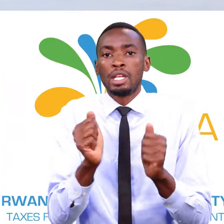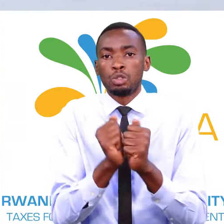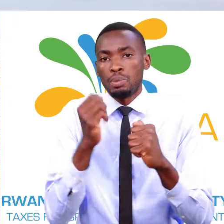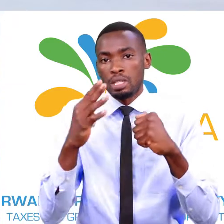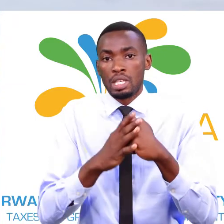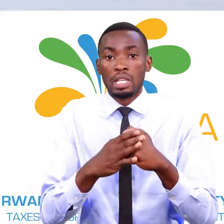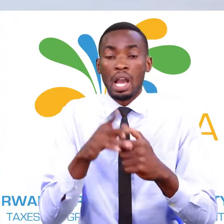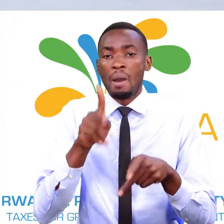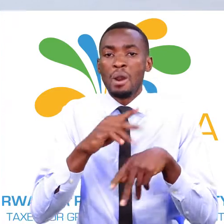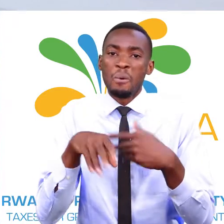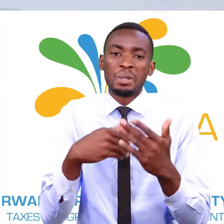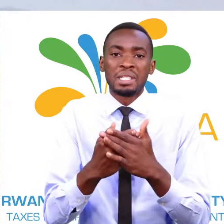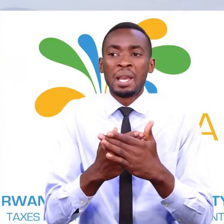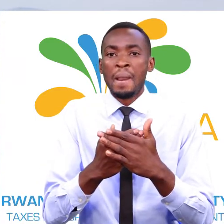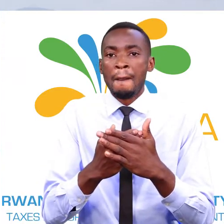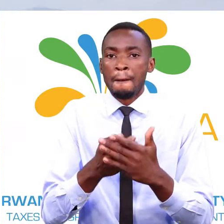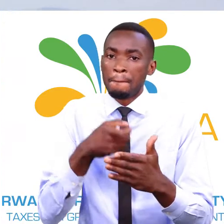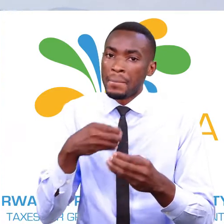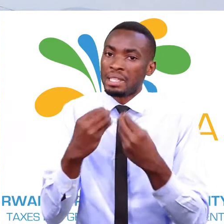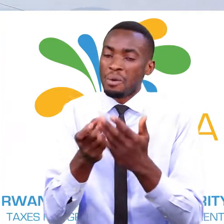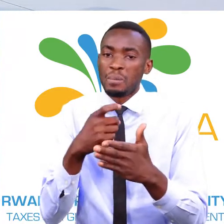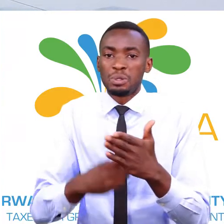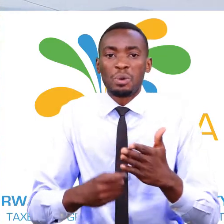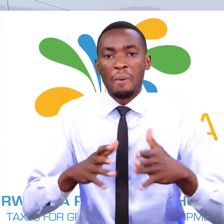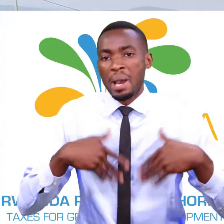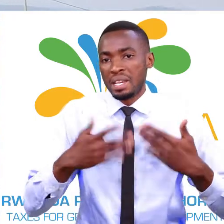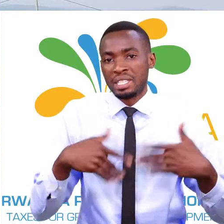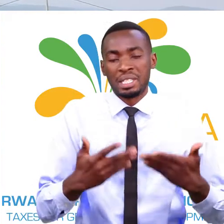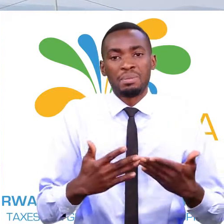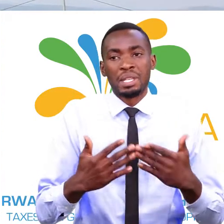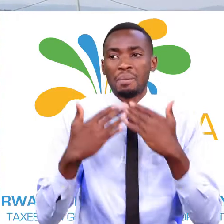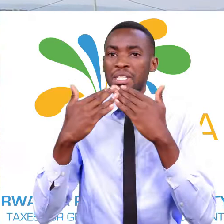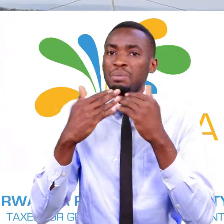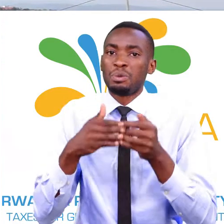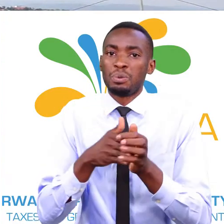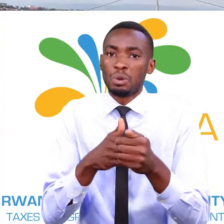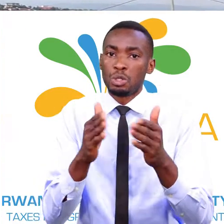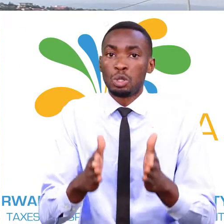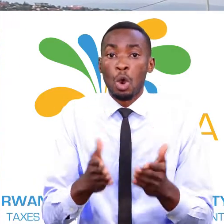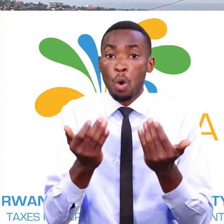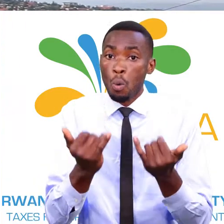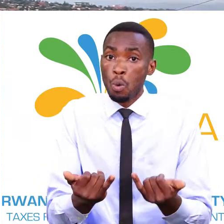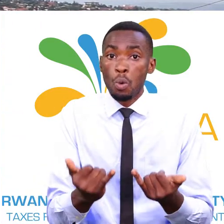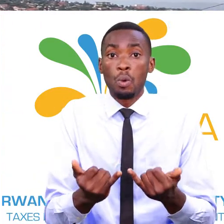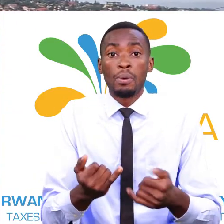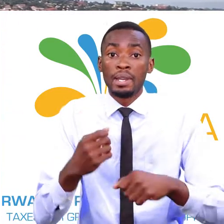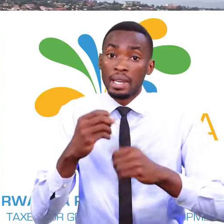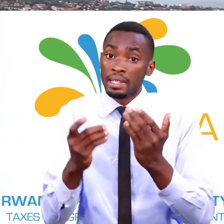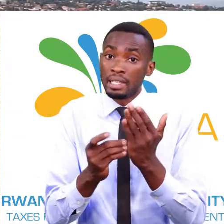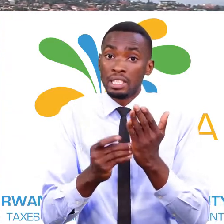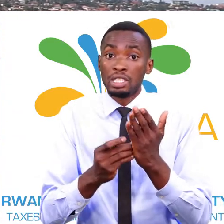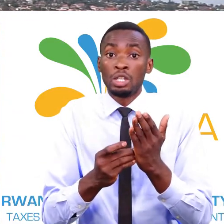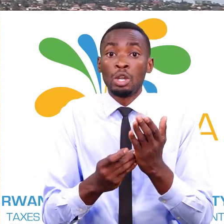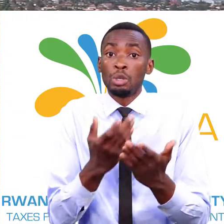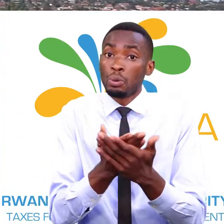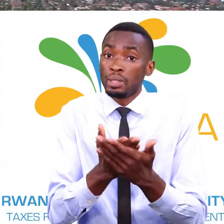abasora barabishimye. Nyuma ariko yuko ibi byose bikozwe, uyu munsi itariki ntarengwa yo kumenyekanisha no kwishyura umusoro ku